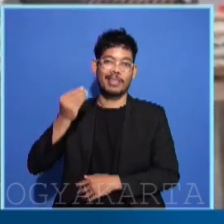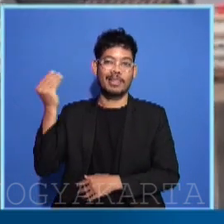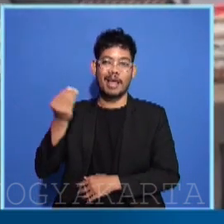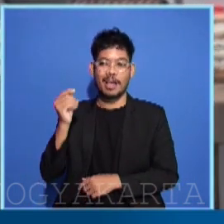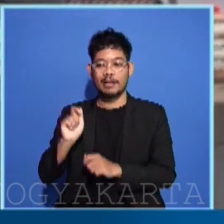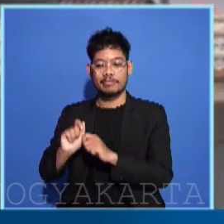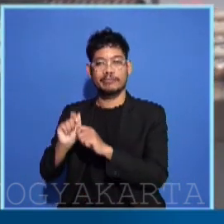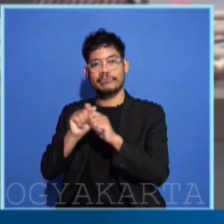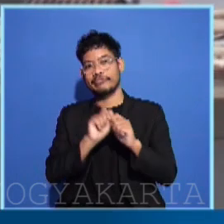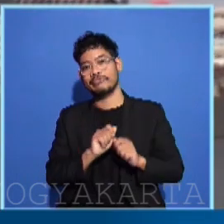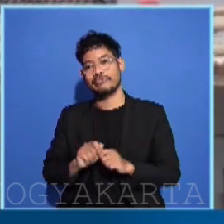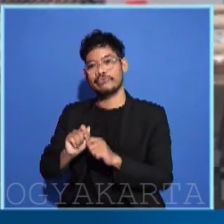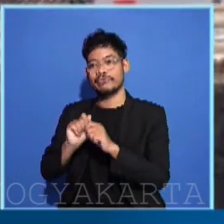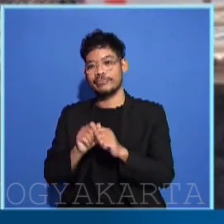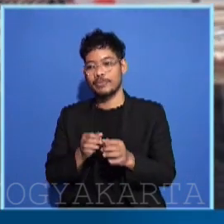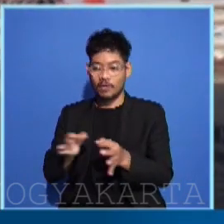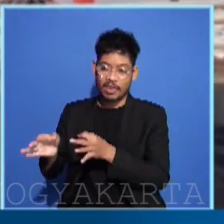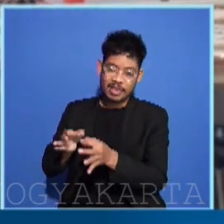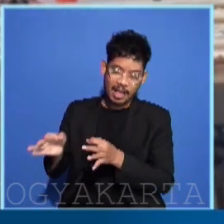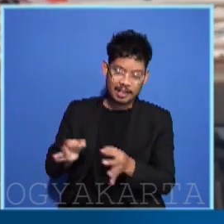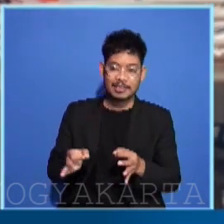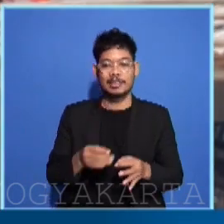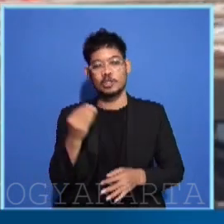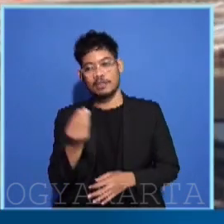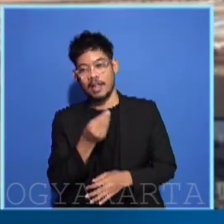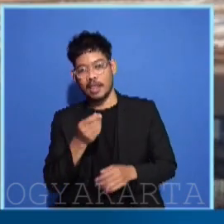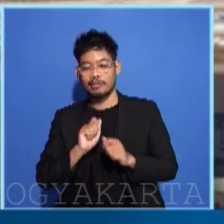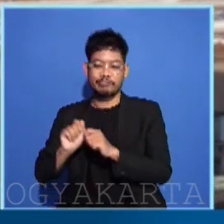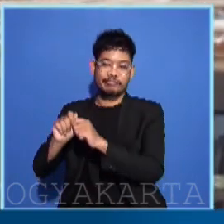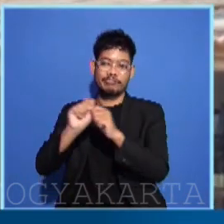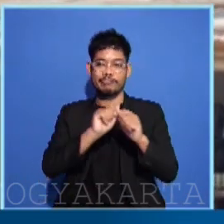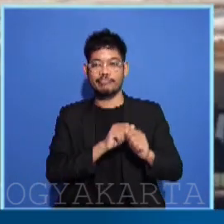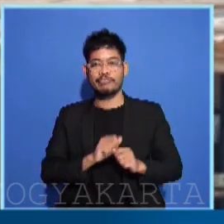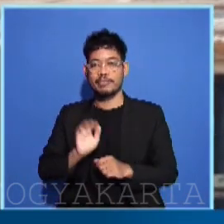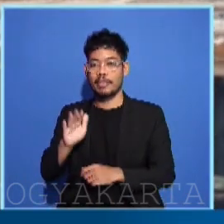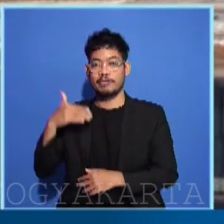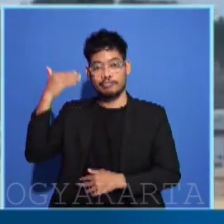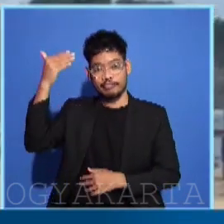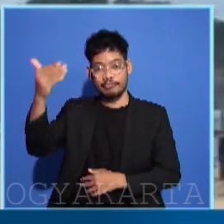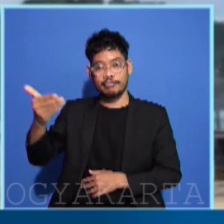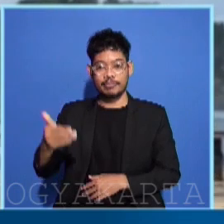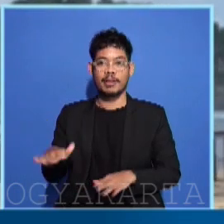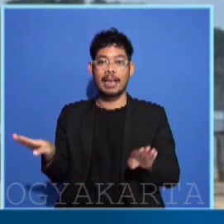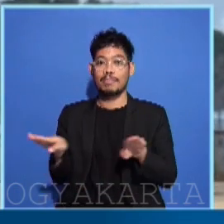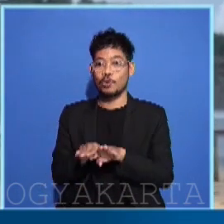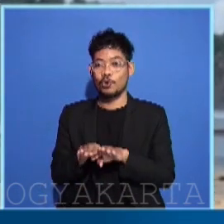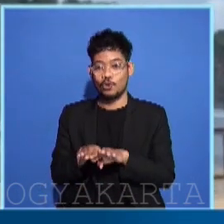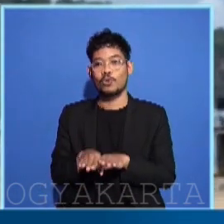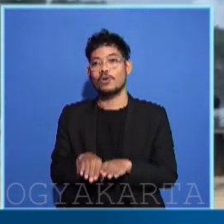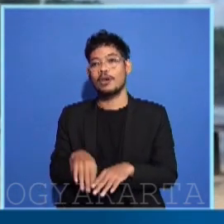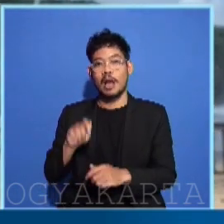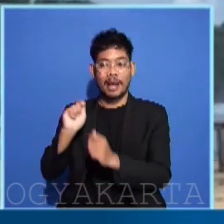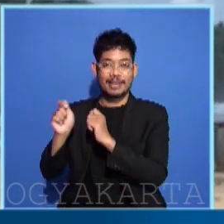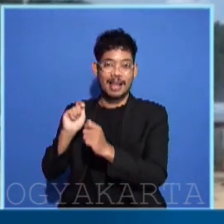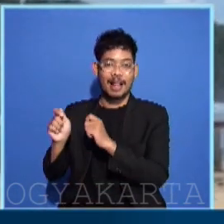merenovasi warung dan sarana-prasarana wahana wisata, sehingga ketika mendekati musim libur Lebaran, pelaku wisata di kawasan pantai